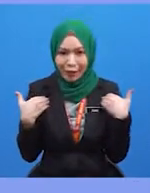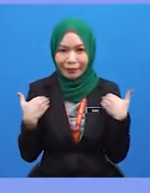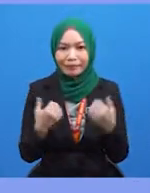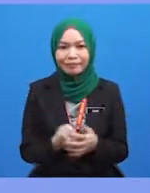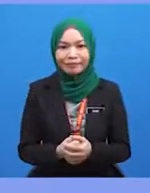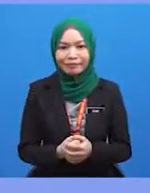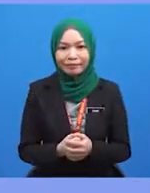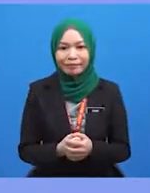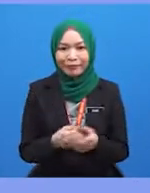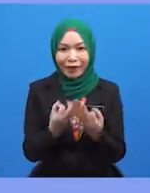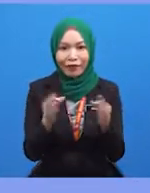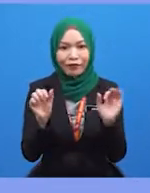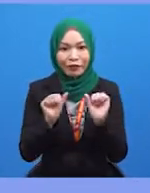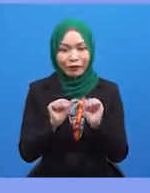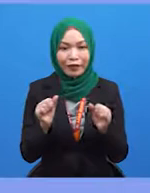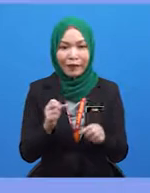syarikat sedia ada,